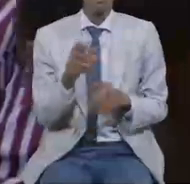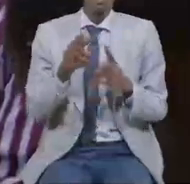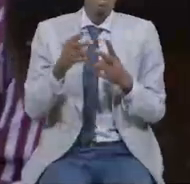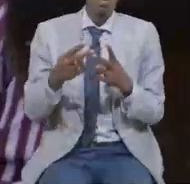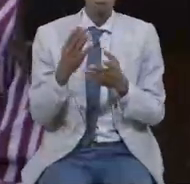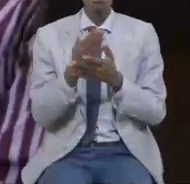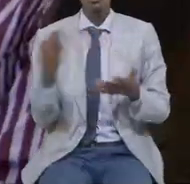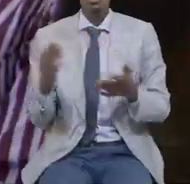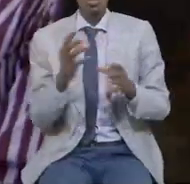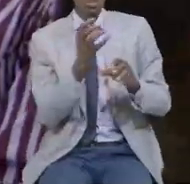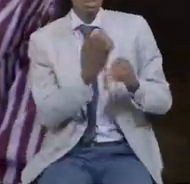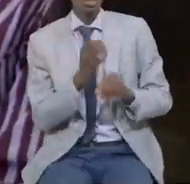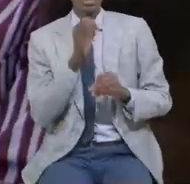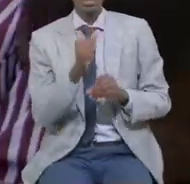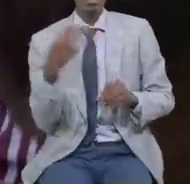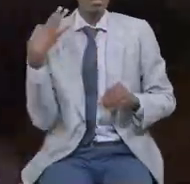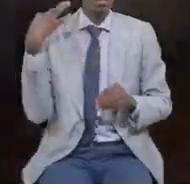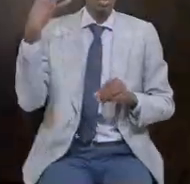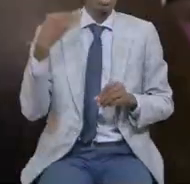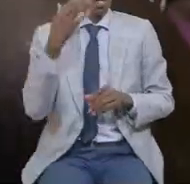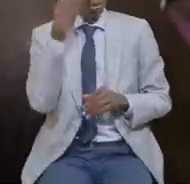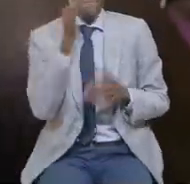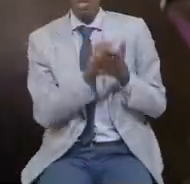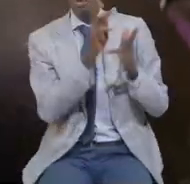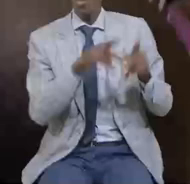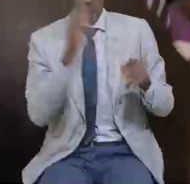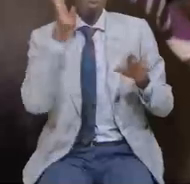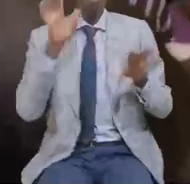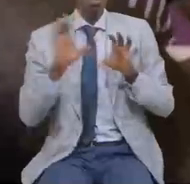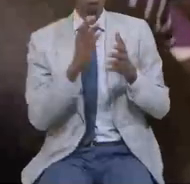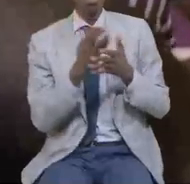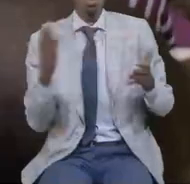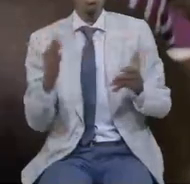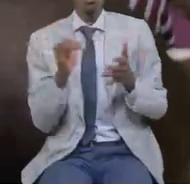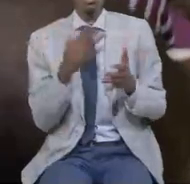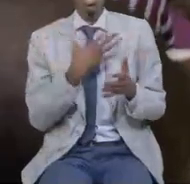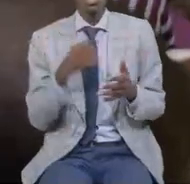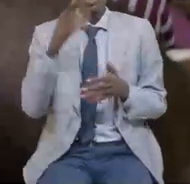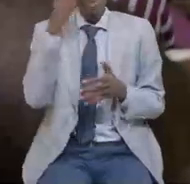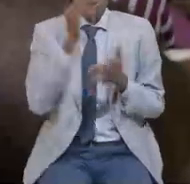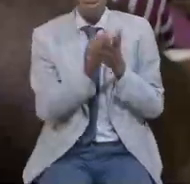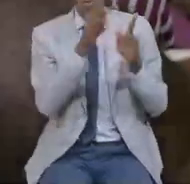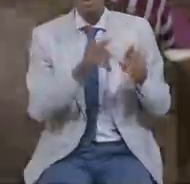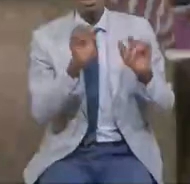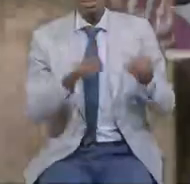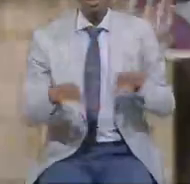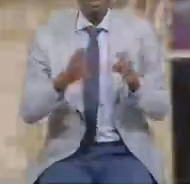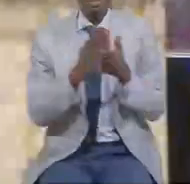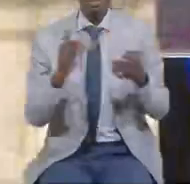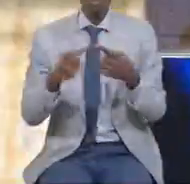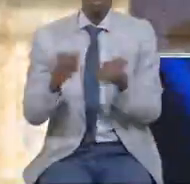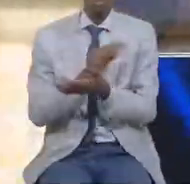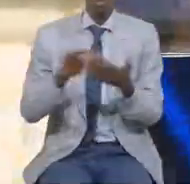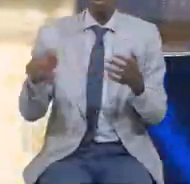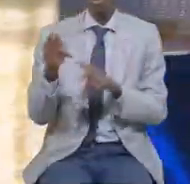une position. On sait que la personne a pu faire quelque chose qui puisse déstabiliser la vie de quelqu'un. Et puis on